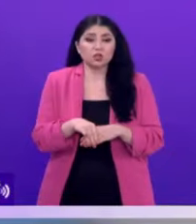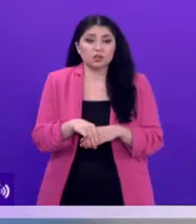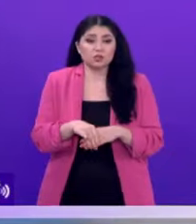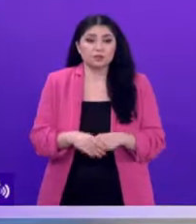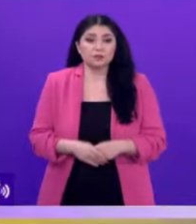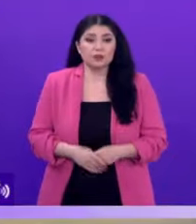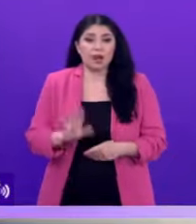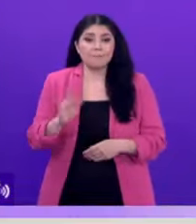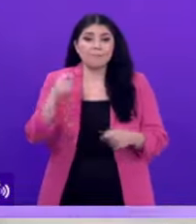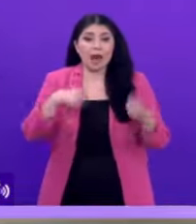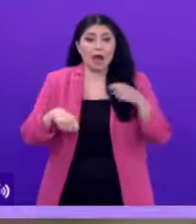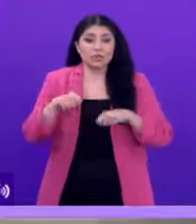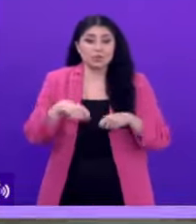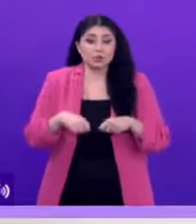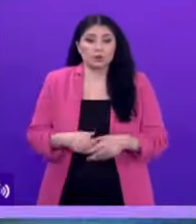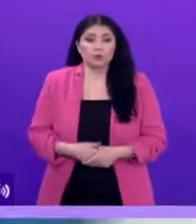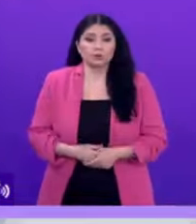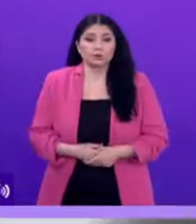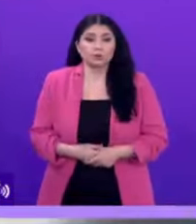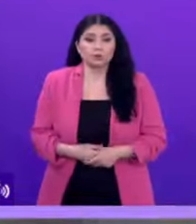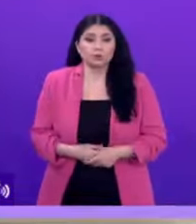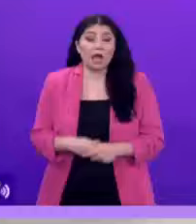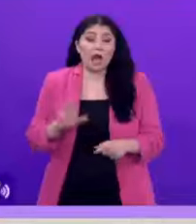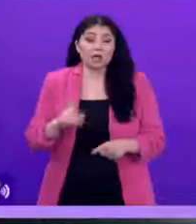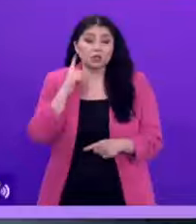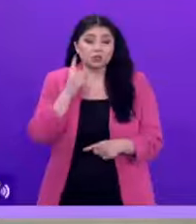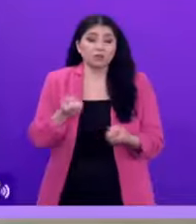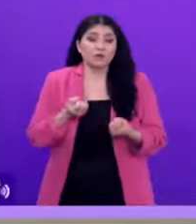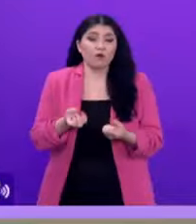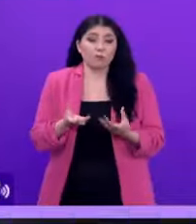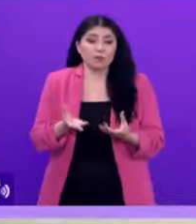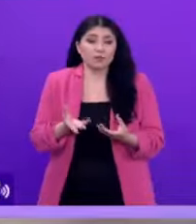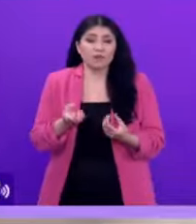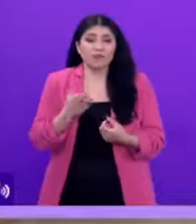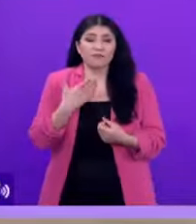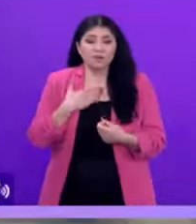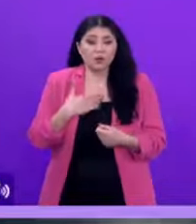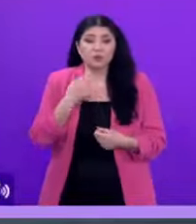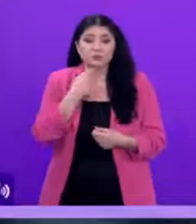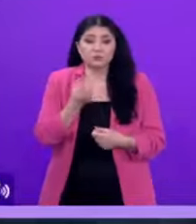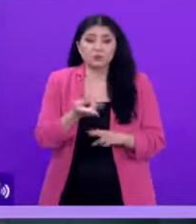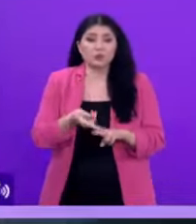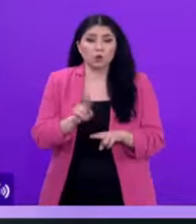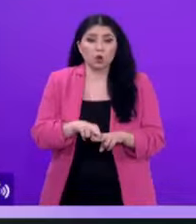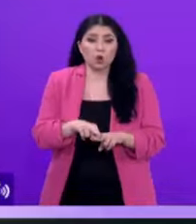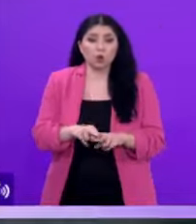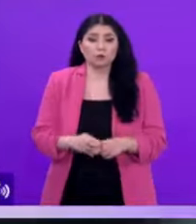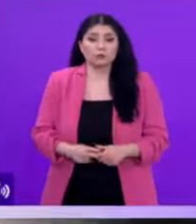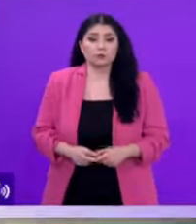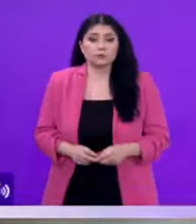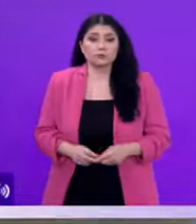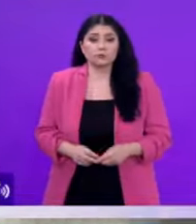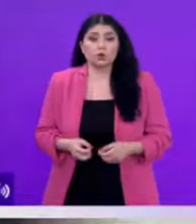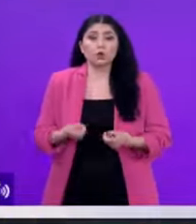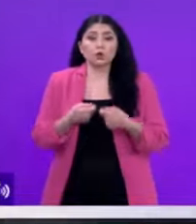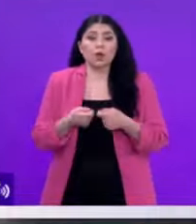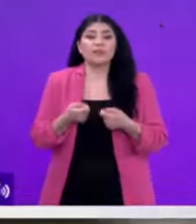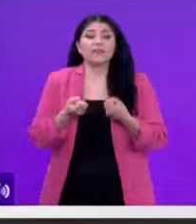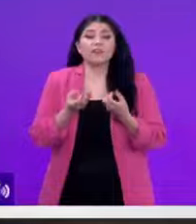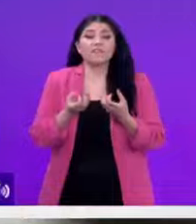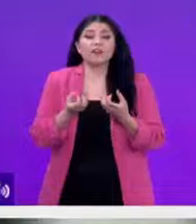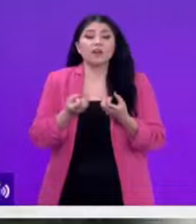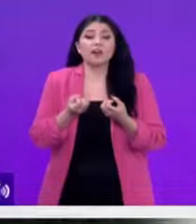acestui magazin. Și vreau să vă întreb, pentru că este clar că... informațiile care le avem, dar vreau să insist încă o dată că toate informațiile sunt în dinamică și